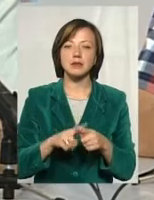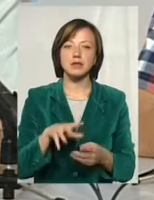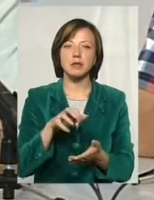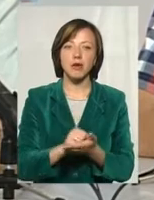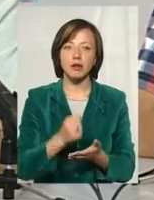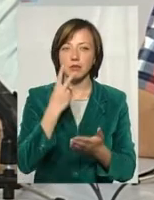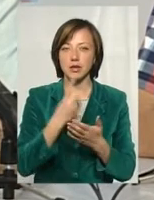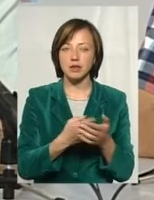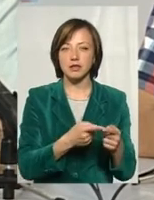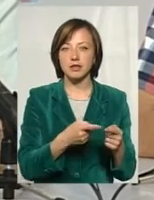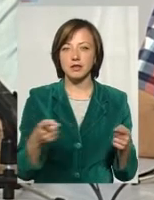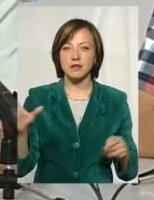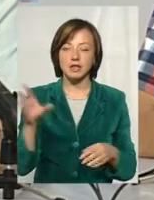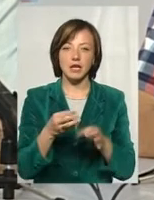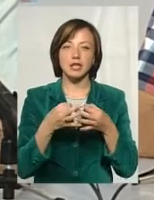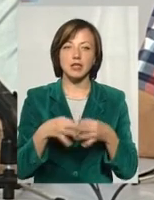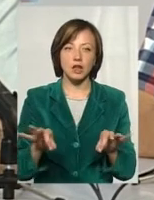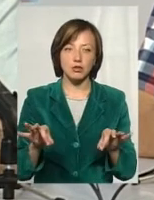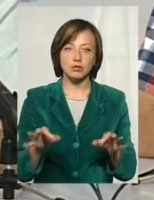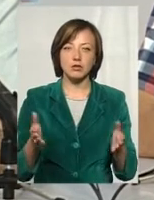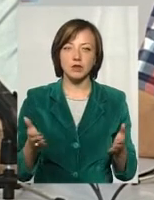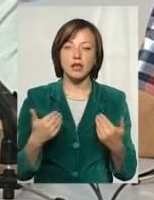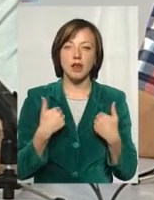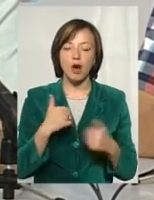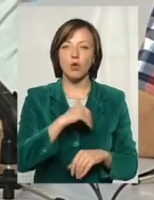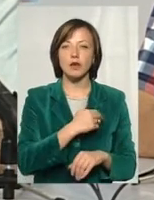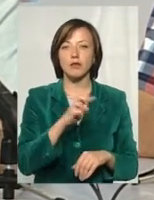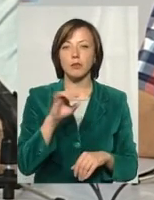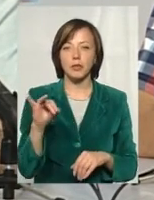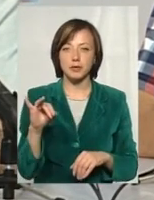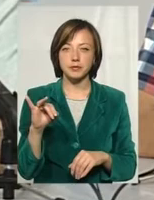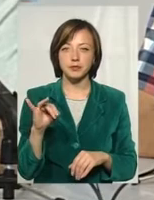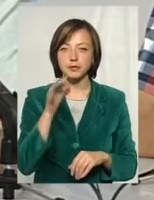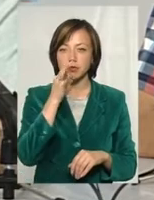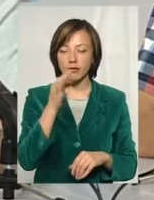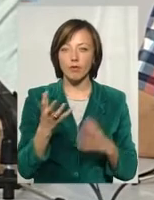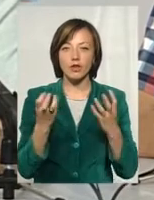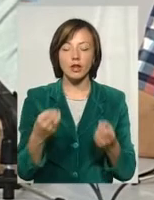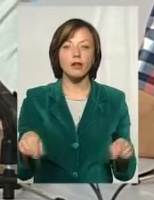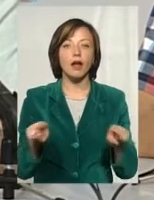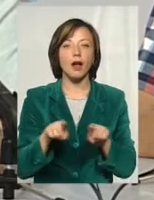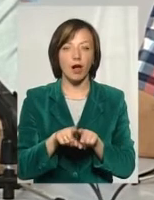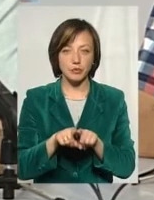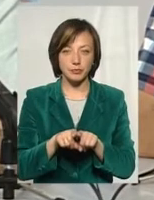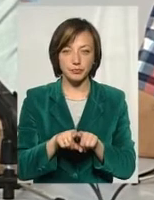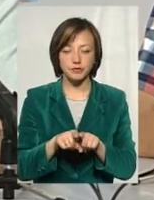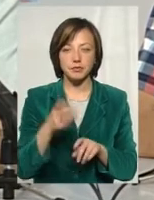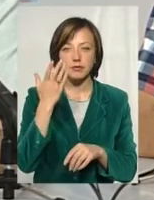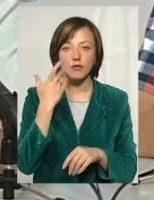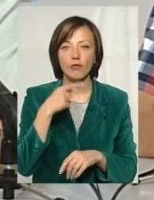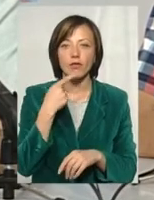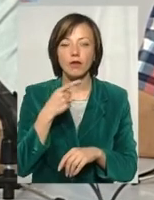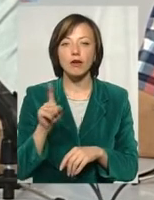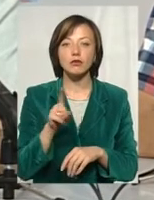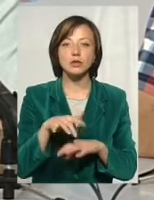ви бачите, на протязі всієї незалежності фактично. Я хотів би сказати ще наступне. Коли ми говоримо ще за